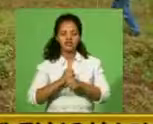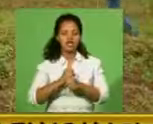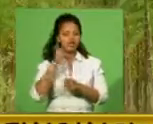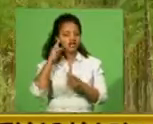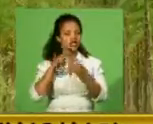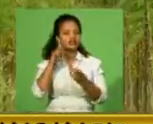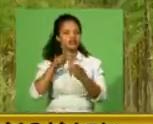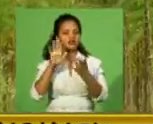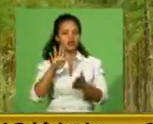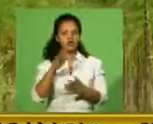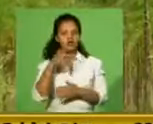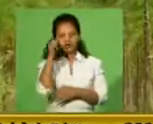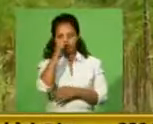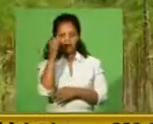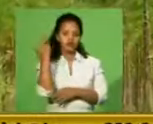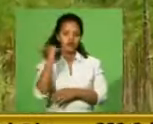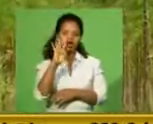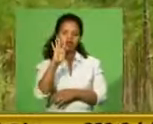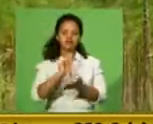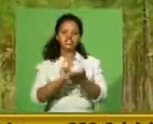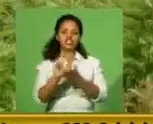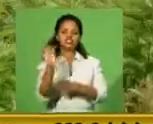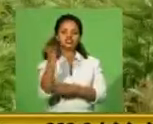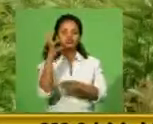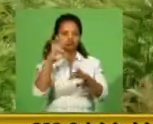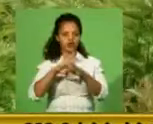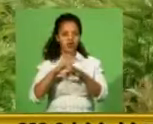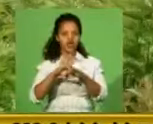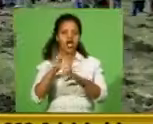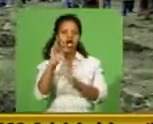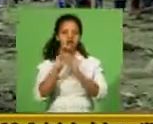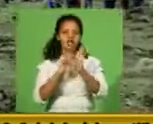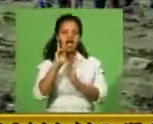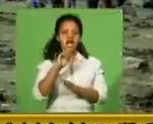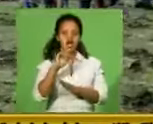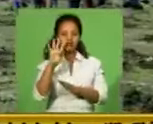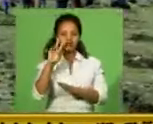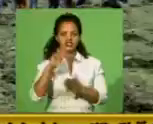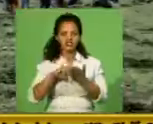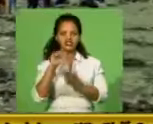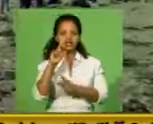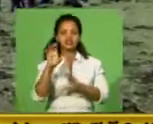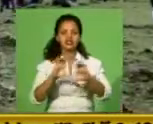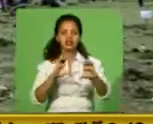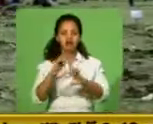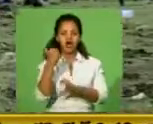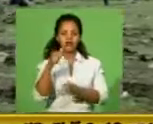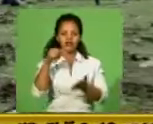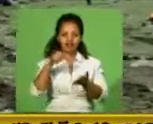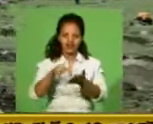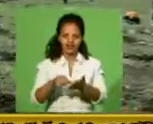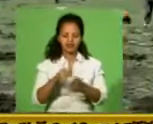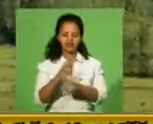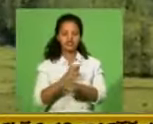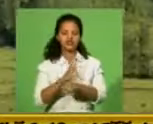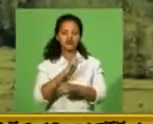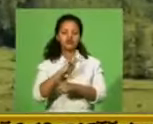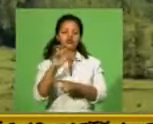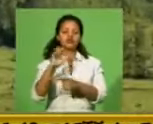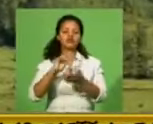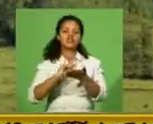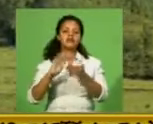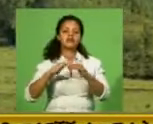ብሏል። በኢትዮጵያ ባለፈው ዓመት 4 ቢሊዮን ችግኞች ተተክለዋል። ሐምሌ 22 ቀን 2011 በተካሄደው የአረንጓዴ አሻራ ቀን ብቻ ከ300